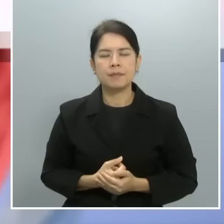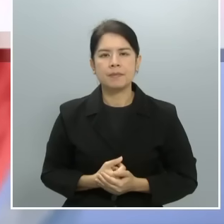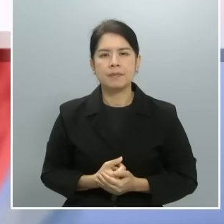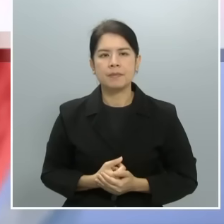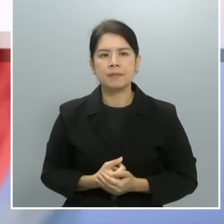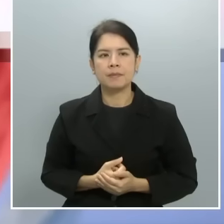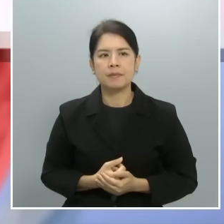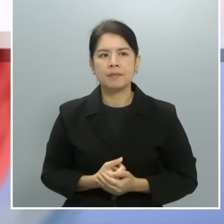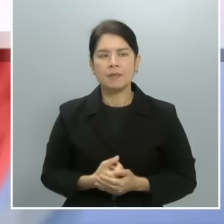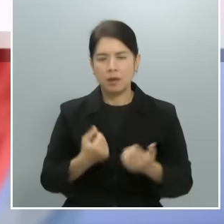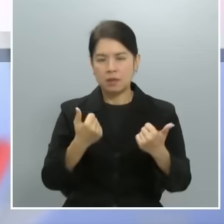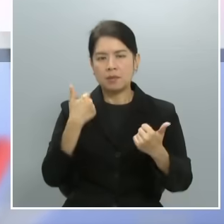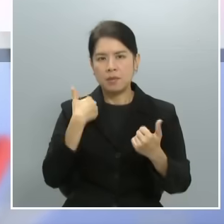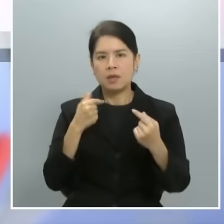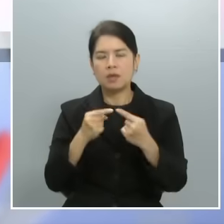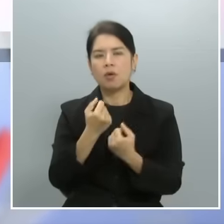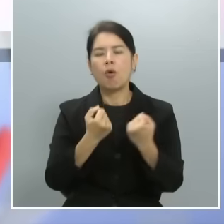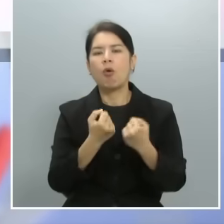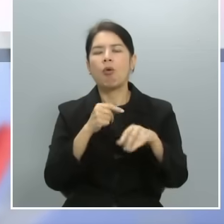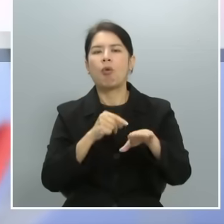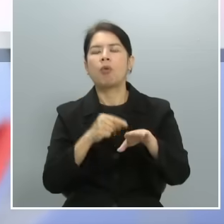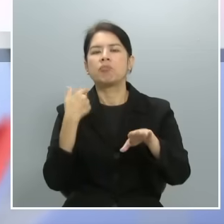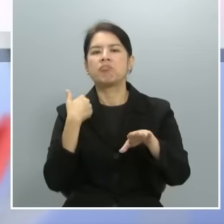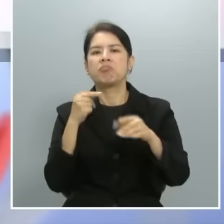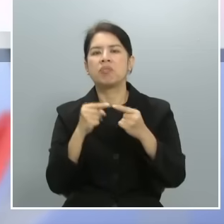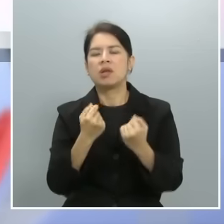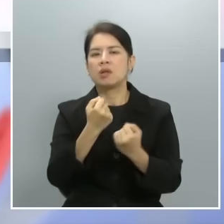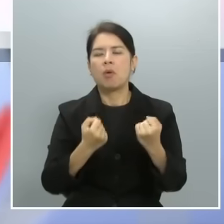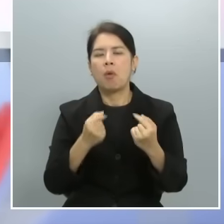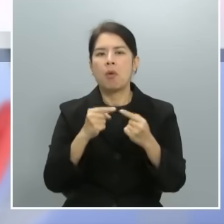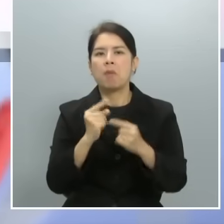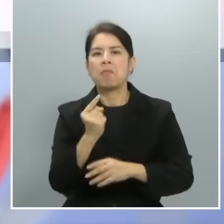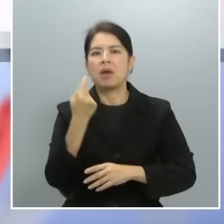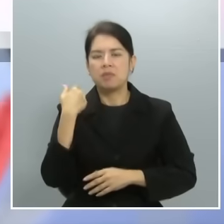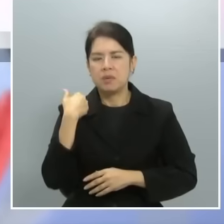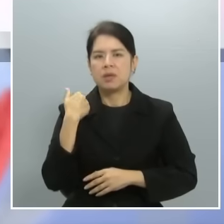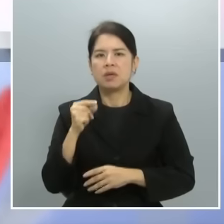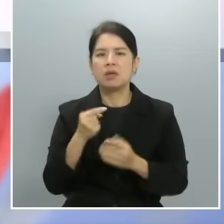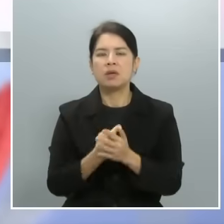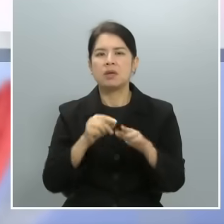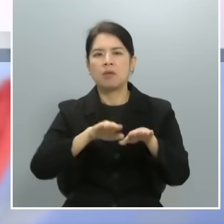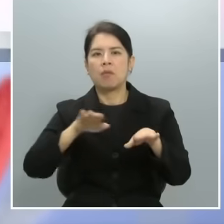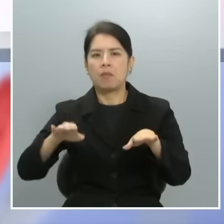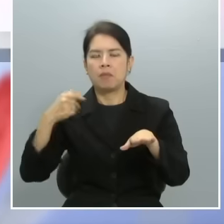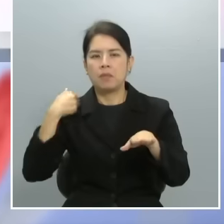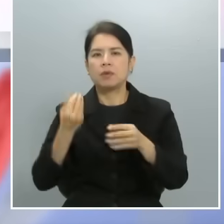ะฮะและพาราเมล่าอีกคันนึง ฮะ แล้วก็ปอร์เช่คาเย็นอีกคันนึง